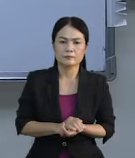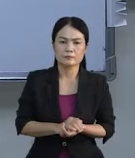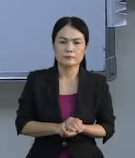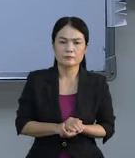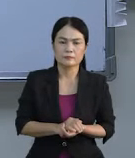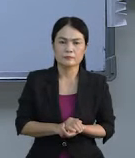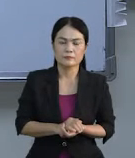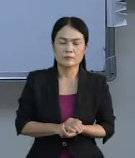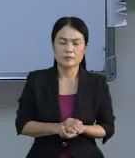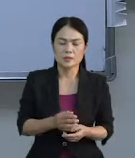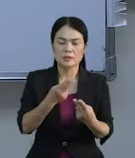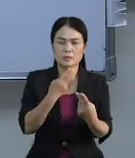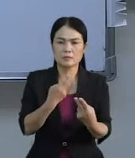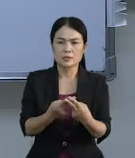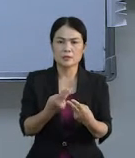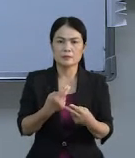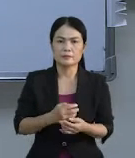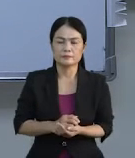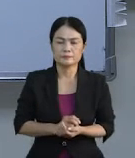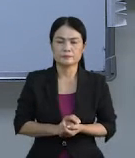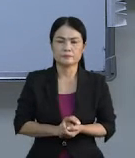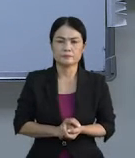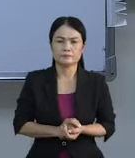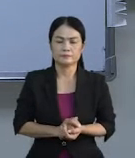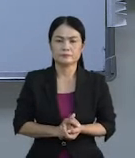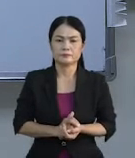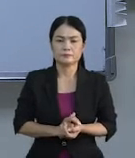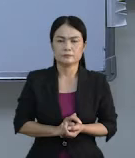ញ្ចឹងយើងដាក់ចម្លើយ